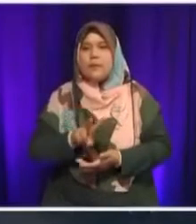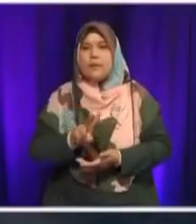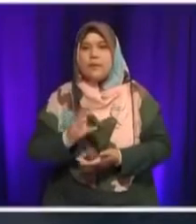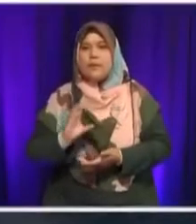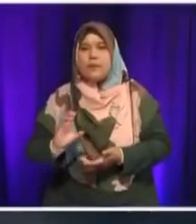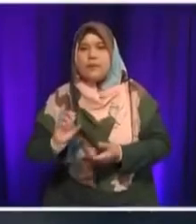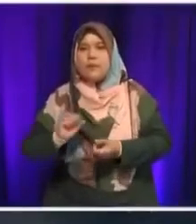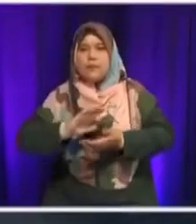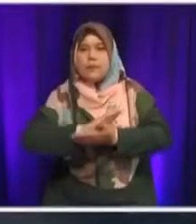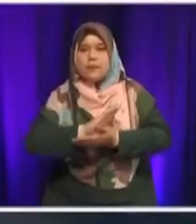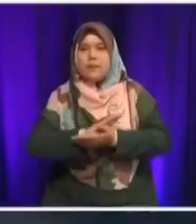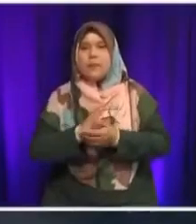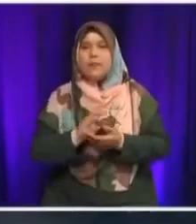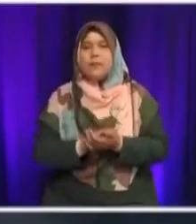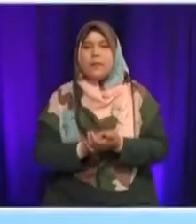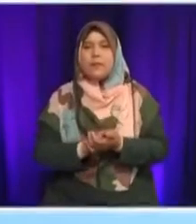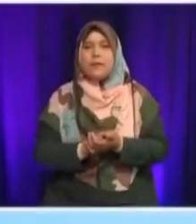ada beberapa wanita